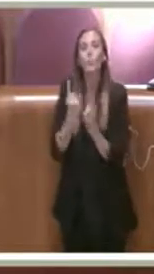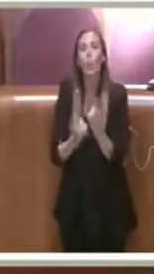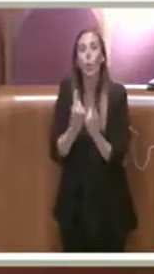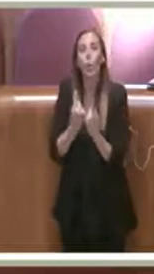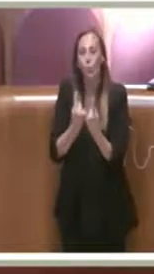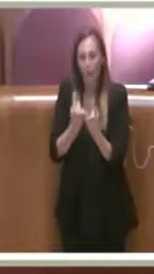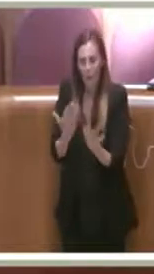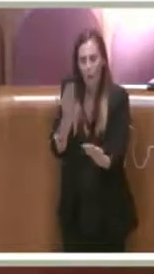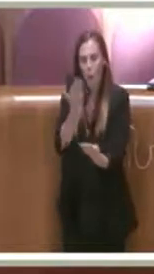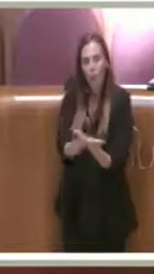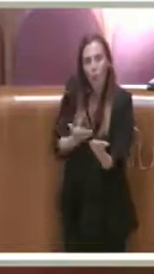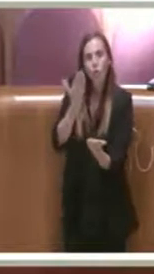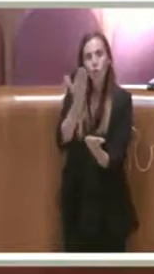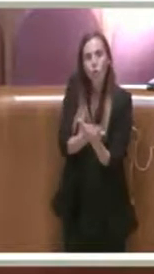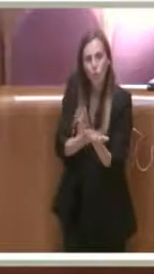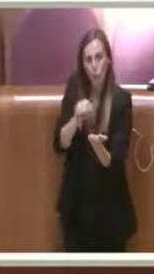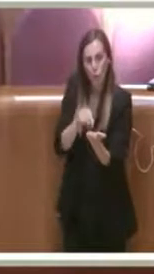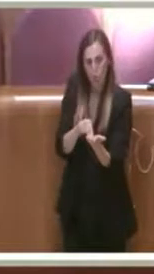imprescindibile per qualsiasi